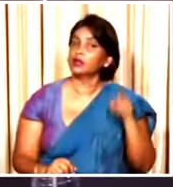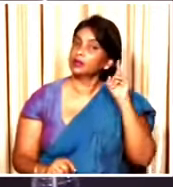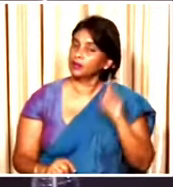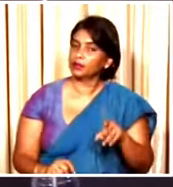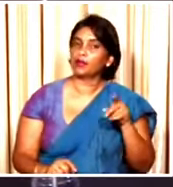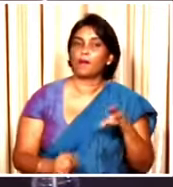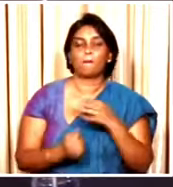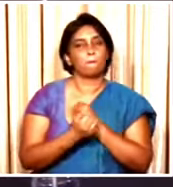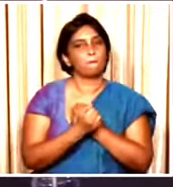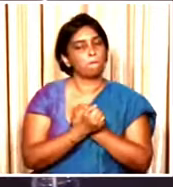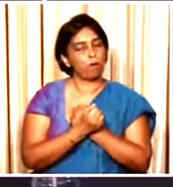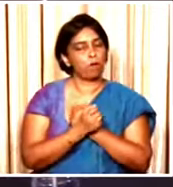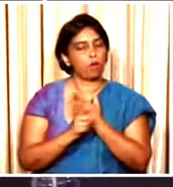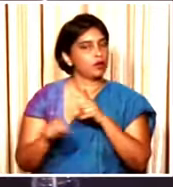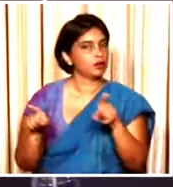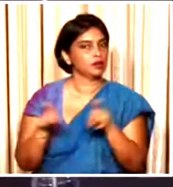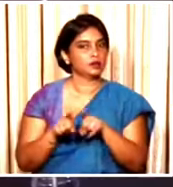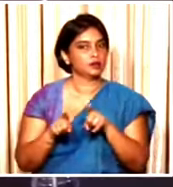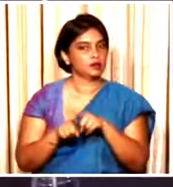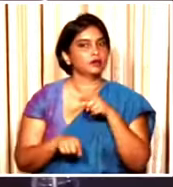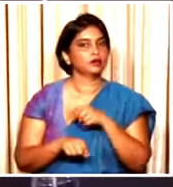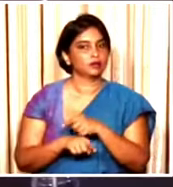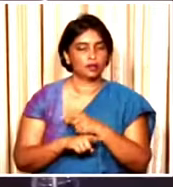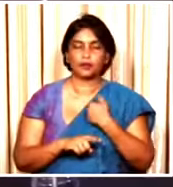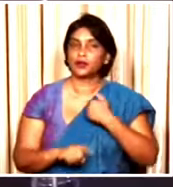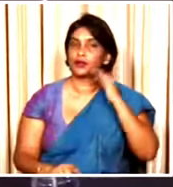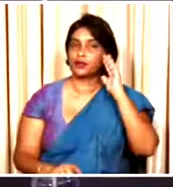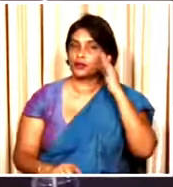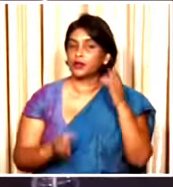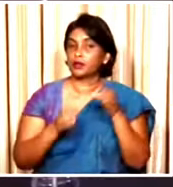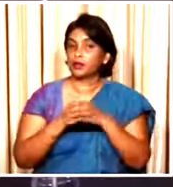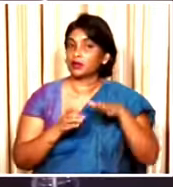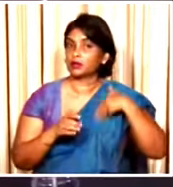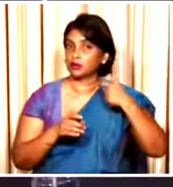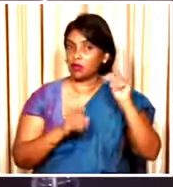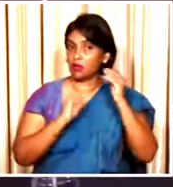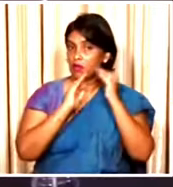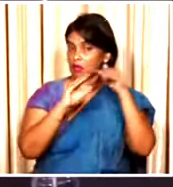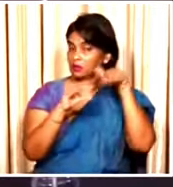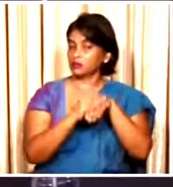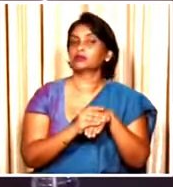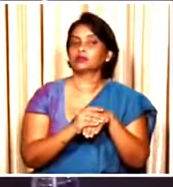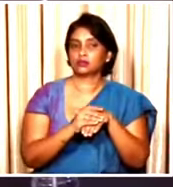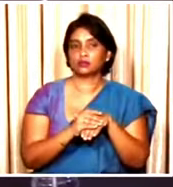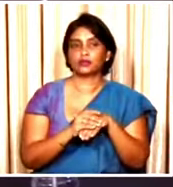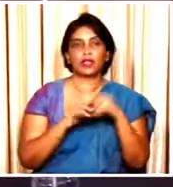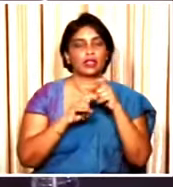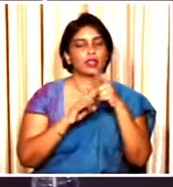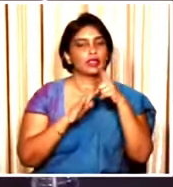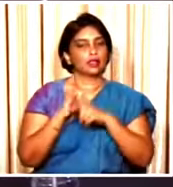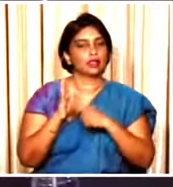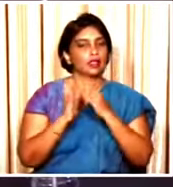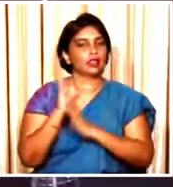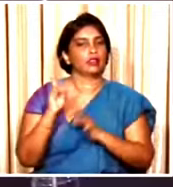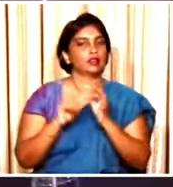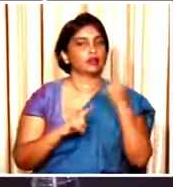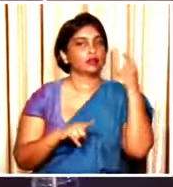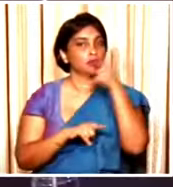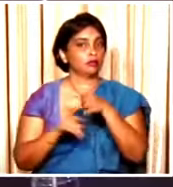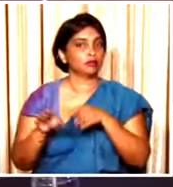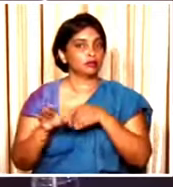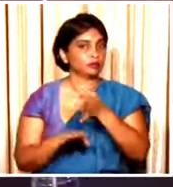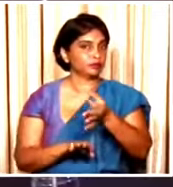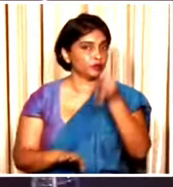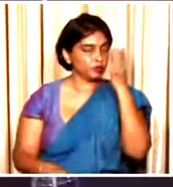වගේම පොලිසිය මේ විදිහේ විශේෂයෙන් පක්ෂ මූලස්ථානයට එදා දයසිරි ජයසේකර මන්ත්‍රීවරයාට යන්න